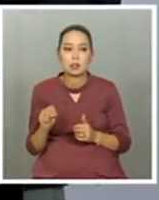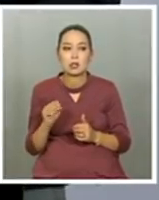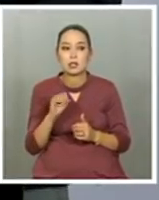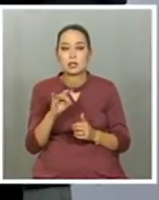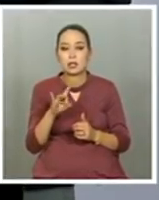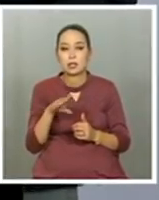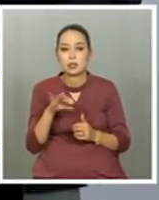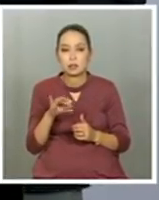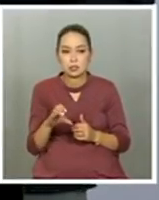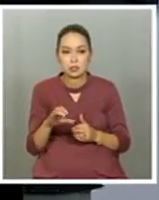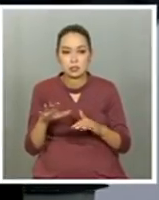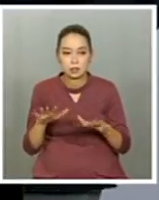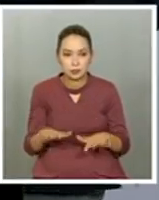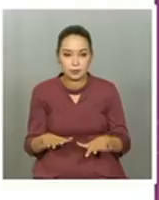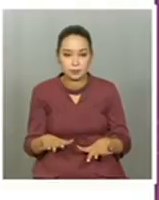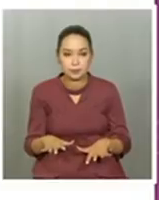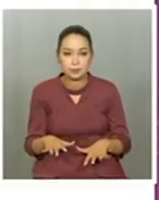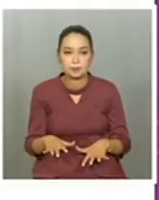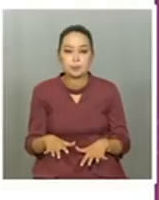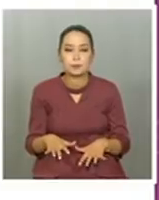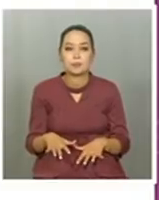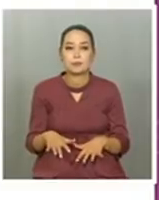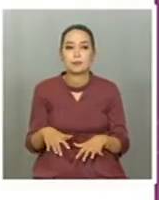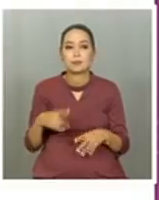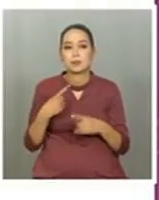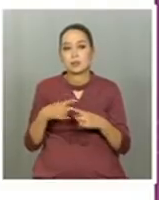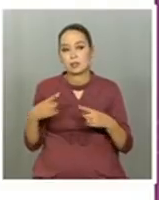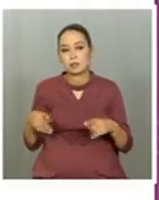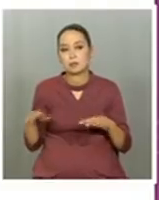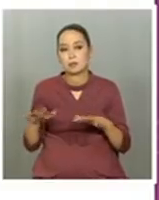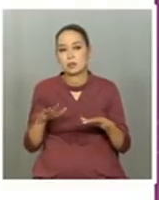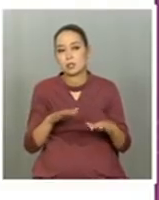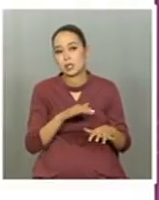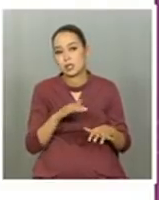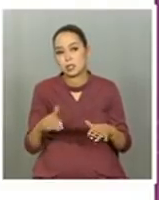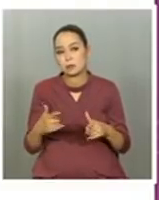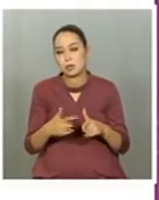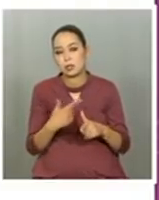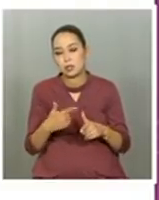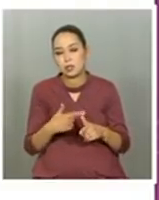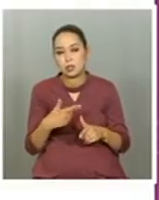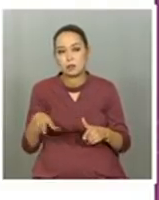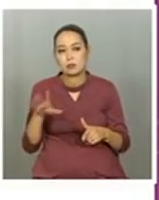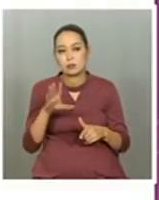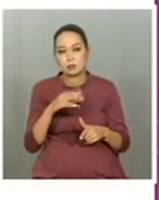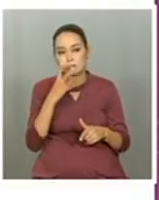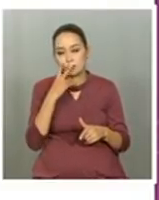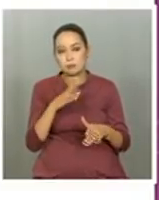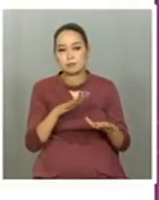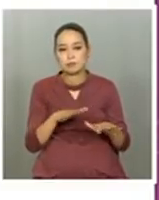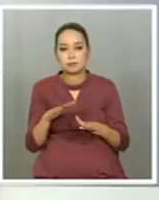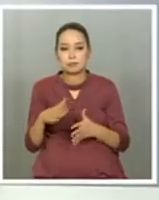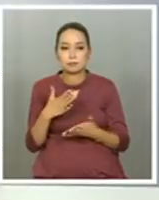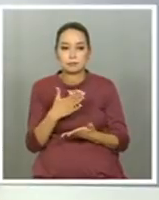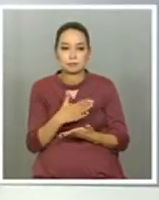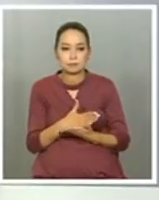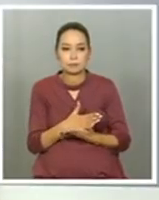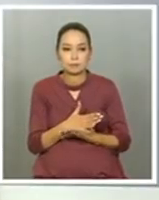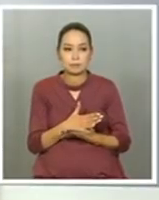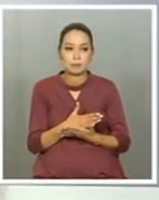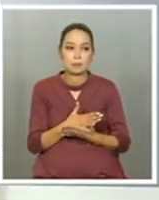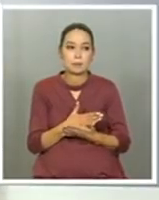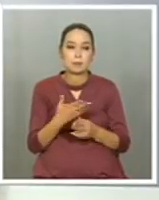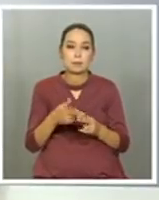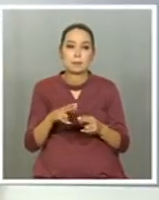Ертіс жағалауы. Кейбір қаумалдардың ресми атауларында қорықша деген сөз де бар. Өздеріңіз байқаған шығарсыздар. Бұл жерде